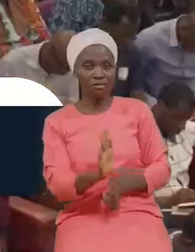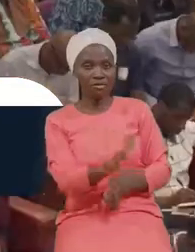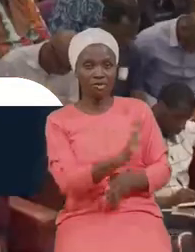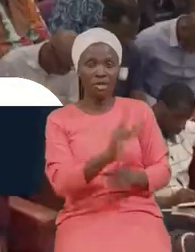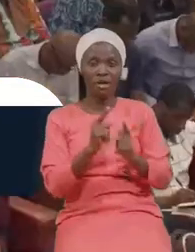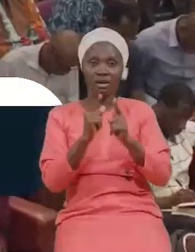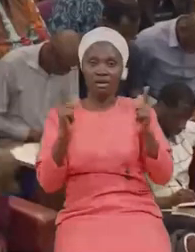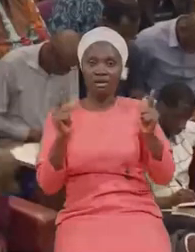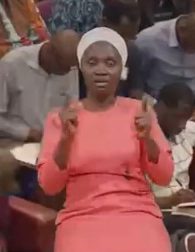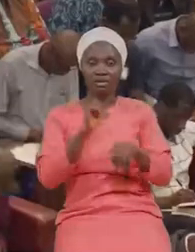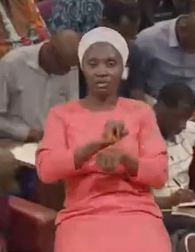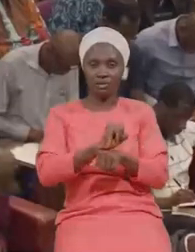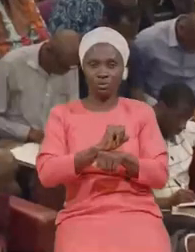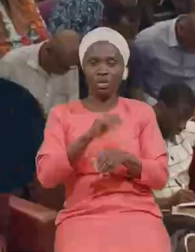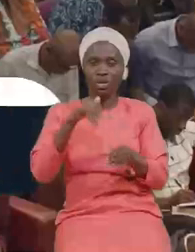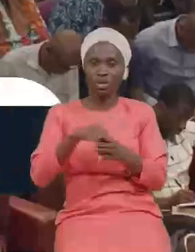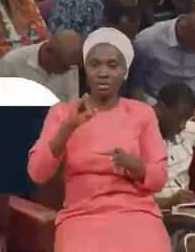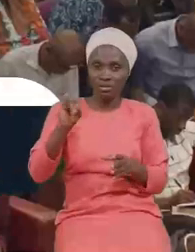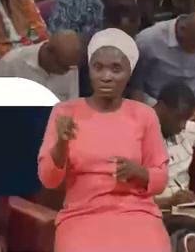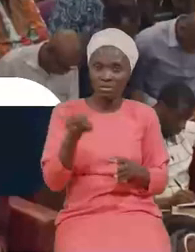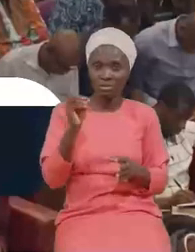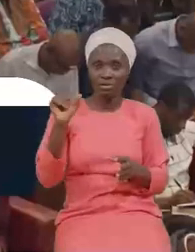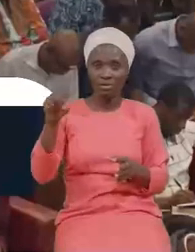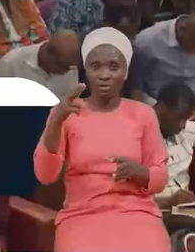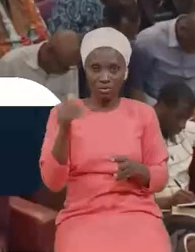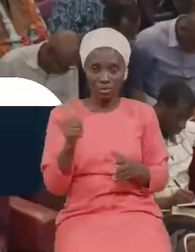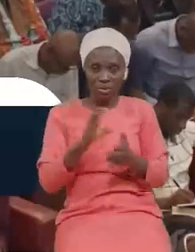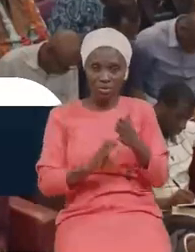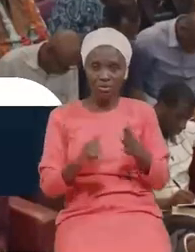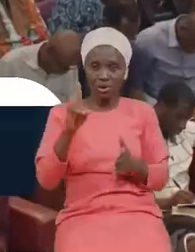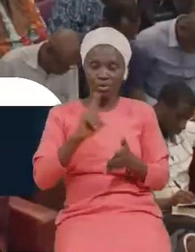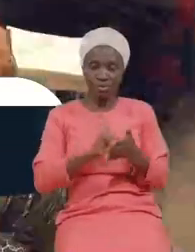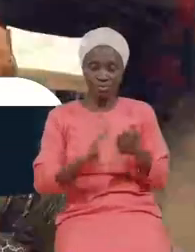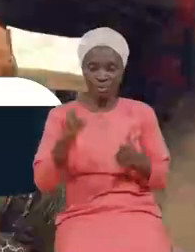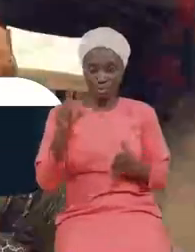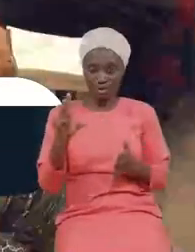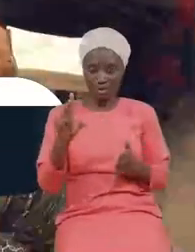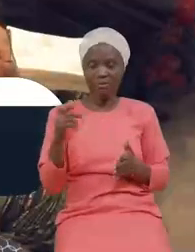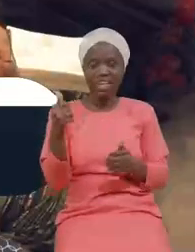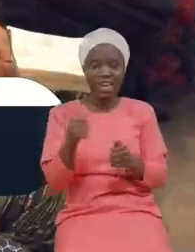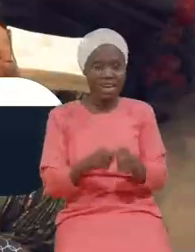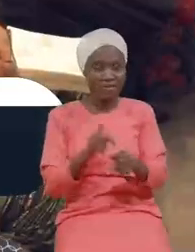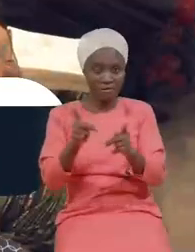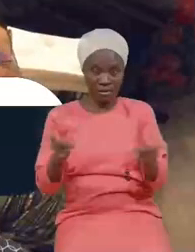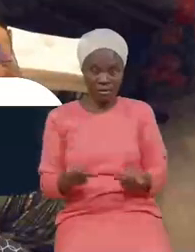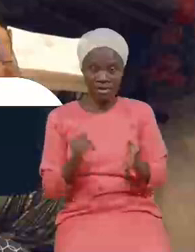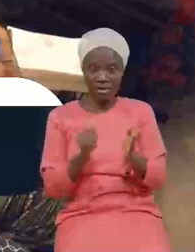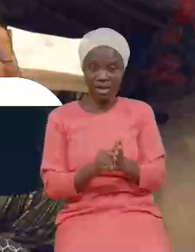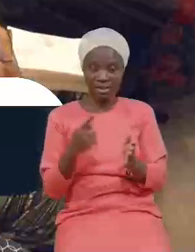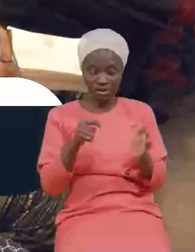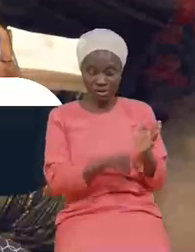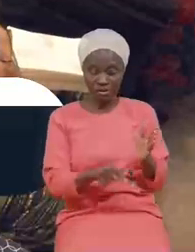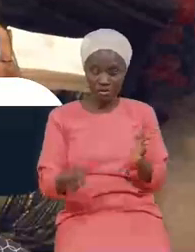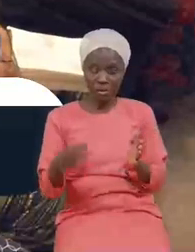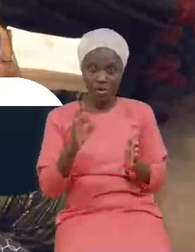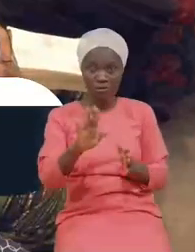commission Josué chapitre 1 verset 3 tout le couplera la place de